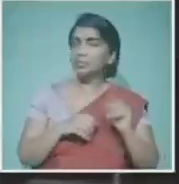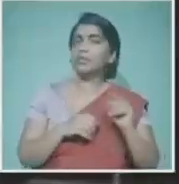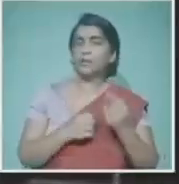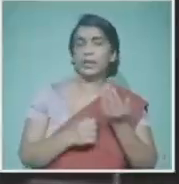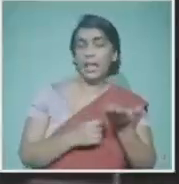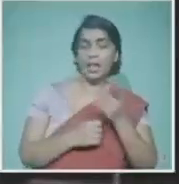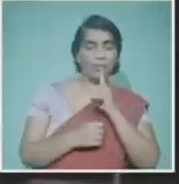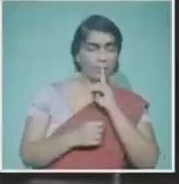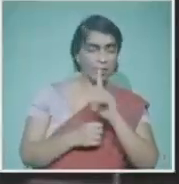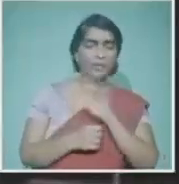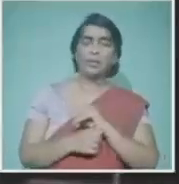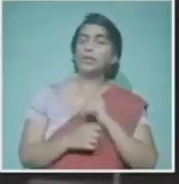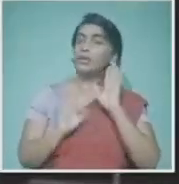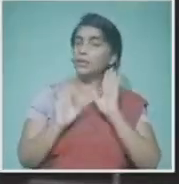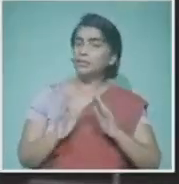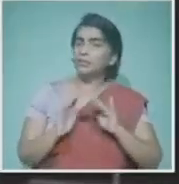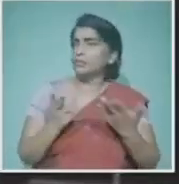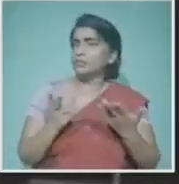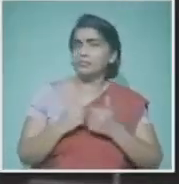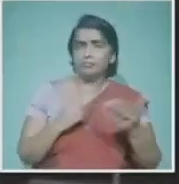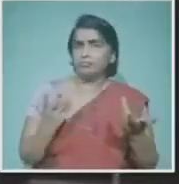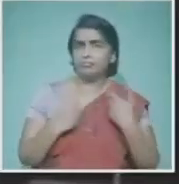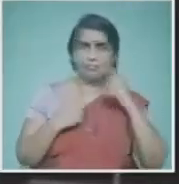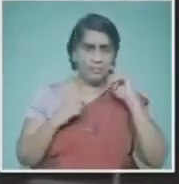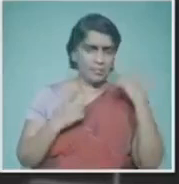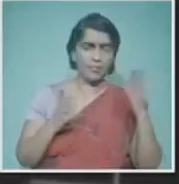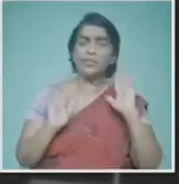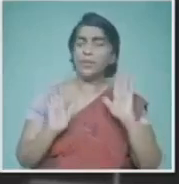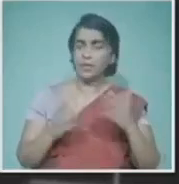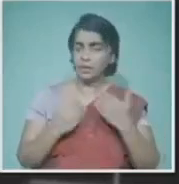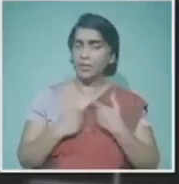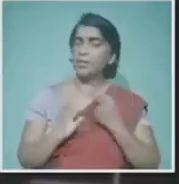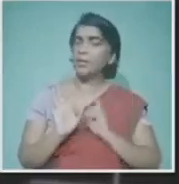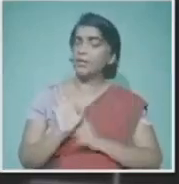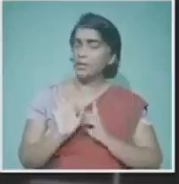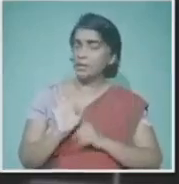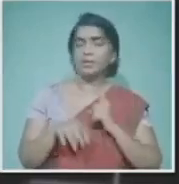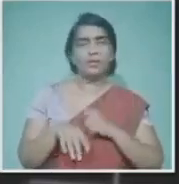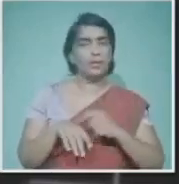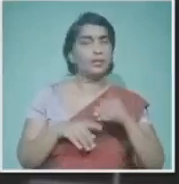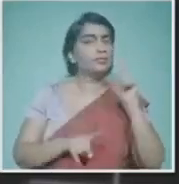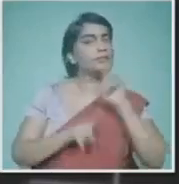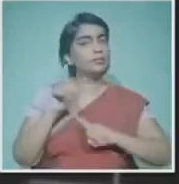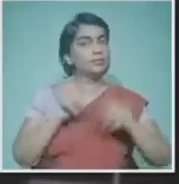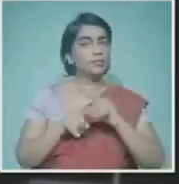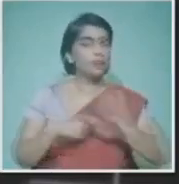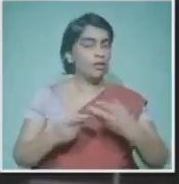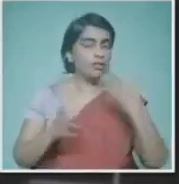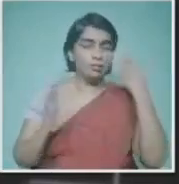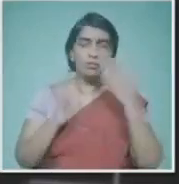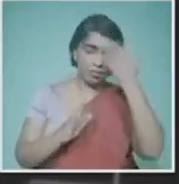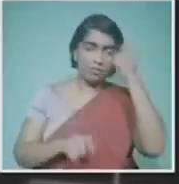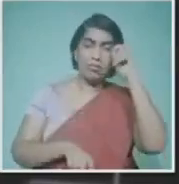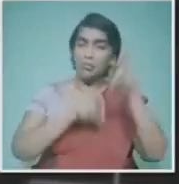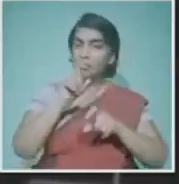முடிந்தால் உங்களுக்கு தெரியும் நீண்ட அழிவுகள் இழப்புகளை பற்றி நாங்கள் விமர்சனங்களை முன்வைத்துக் கொண்டு வருகிறோம். இருந்தாலும் தமிழர்களுக்கே என்ன தீர்வு